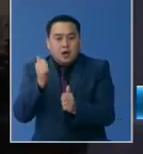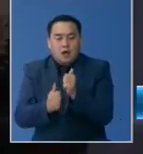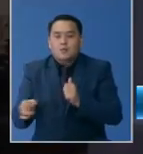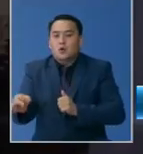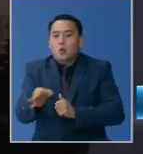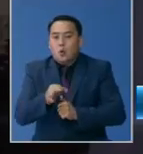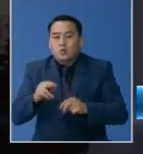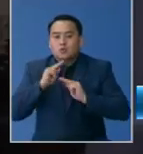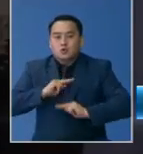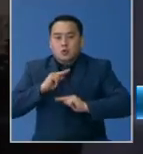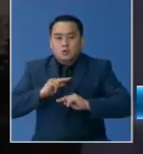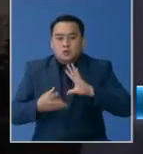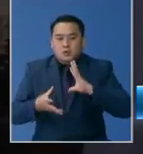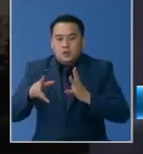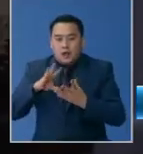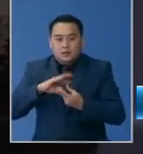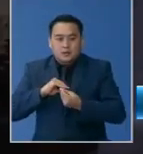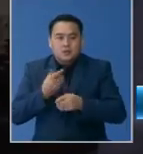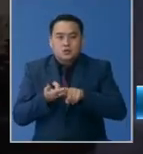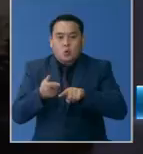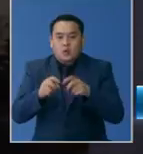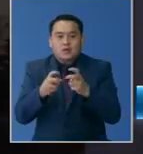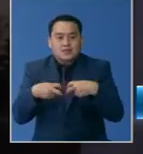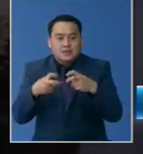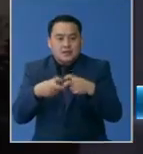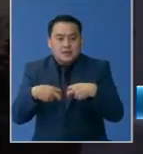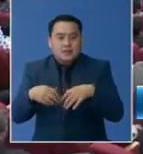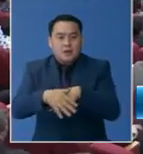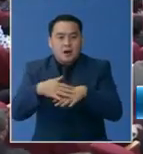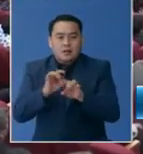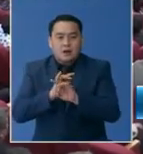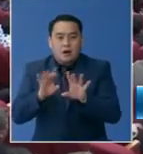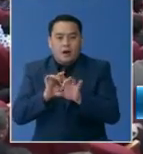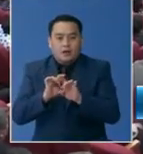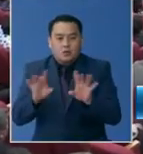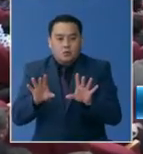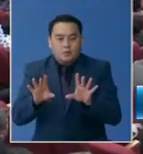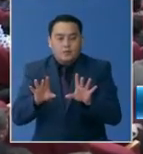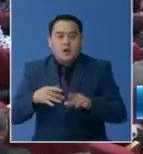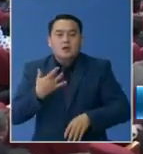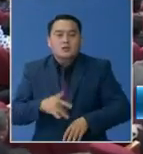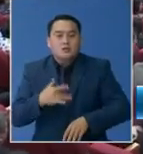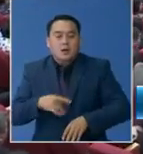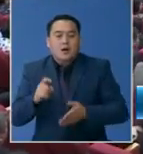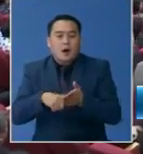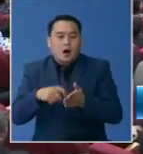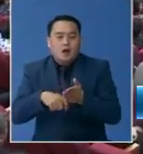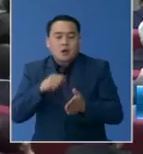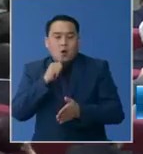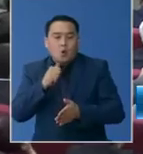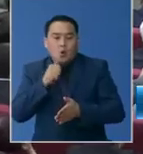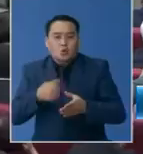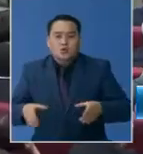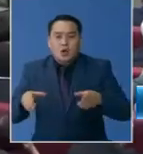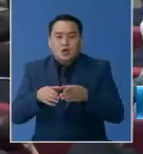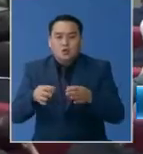облыстарда жүргізілген жұмыстардың нәтижесін сол арқылы зерттеп елге жеткізу. Форумда Алматы, Жамбыл, Қарағанды, Қостанай облыстары